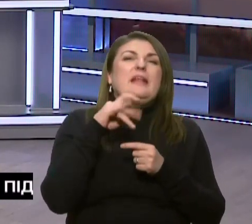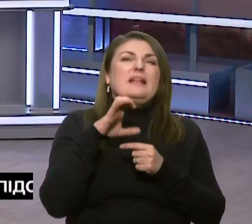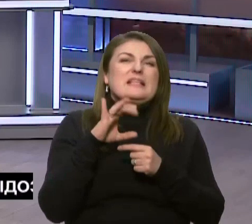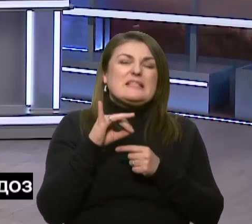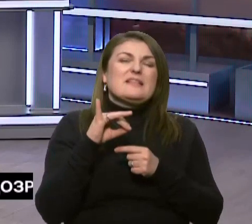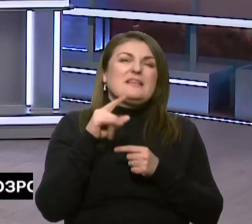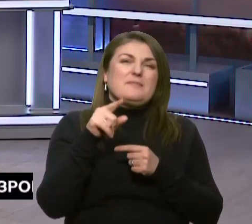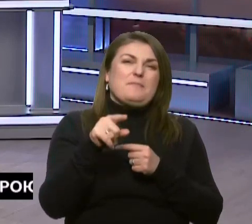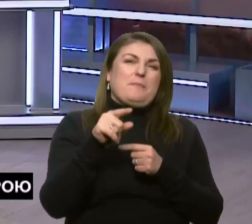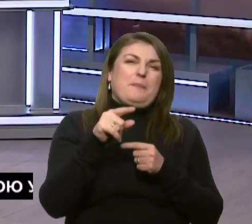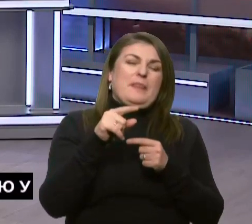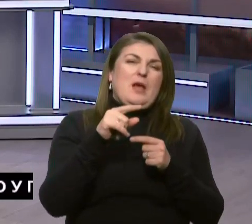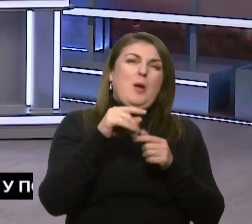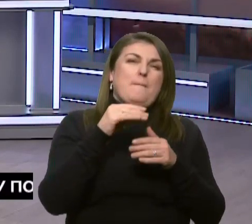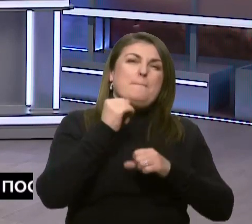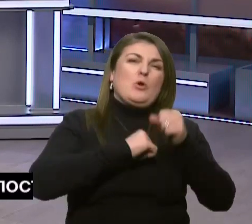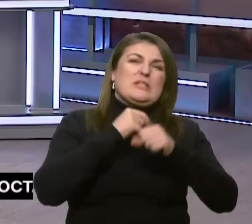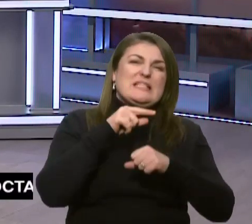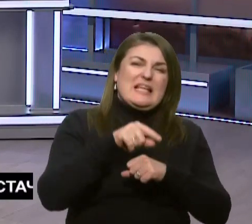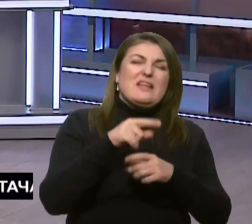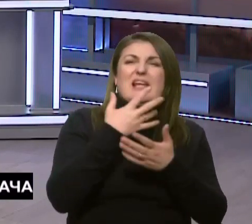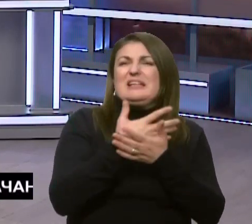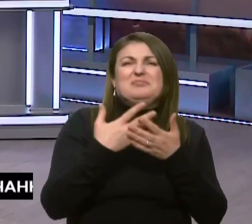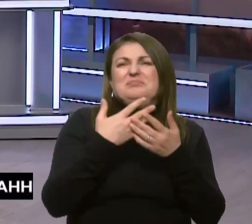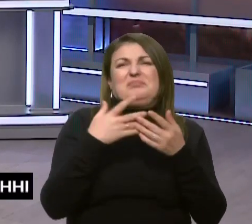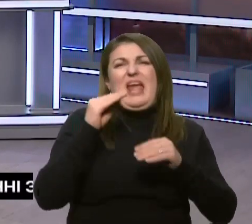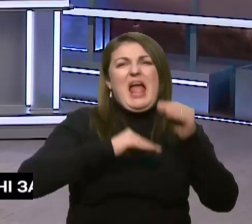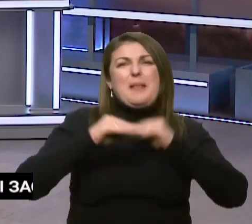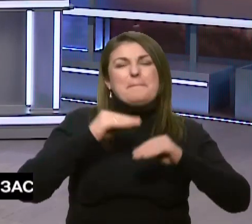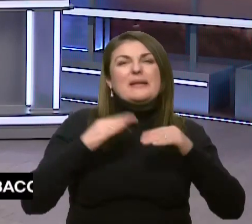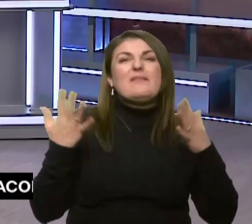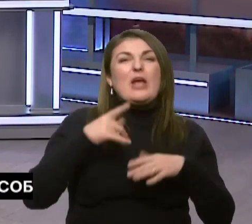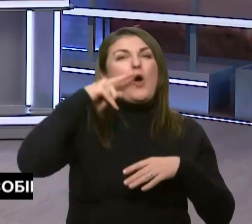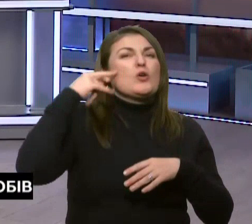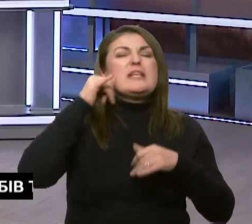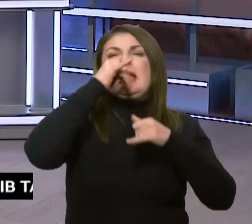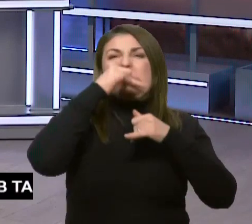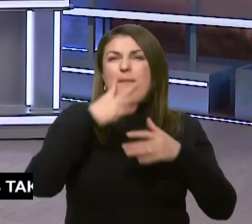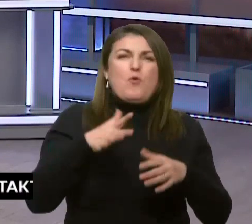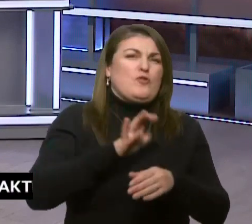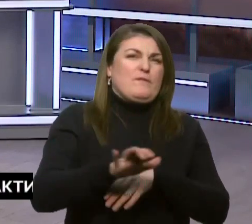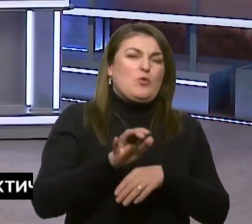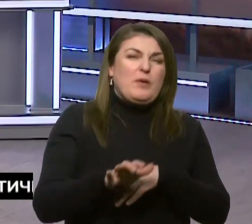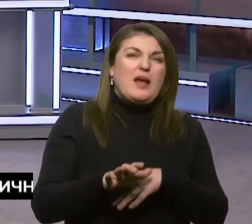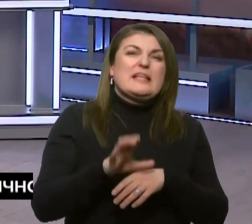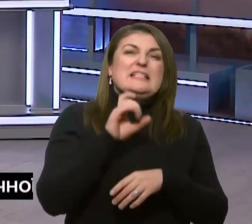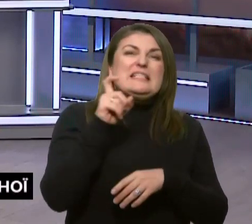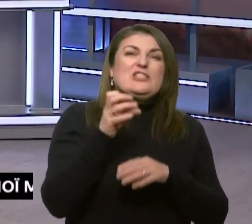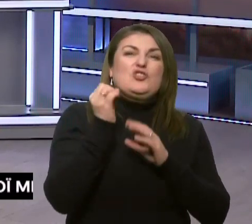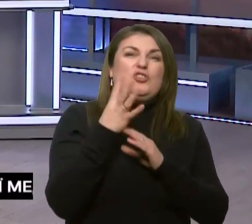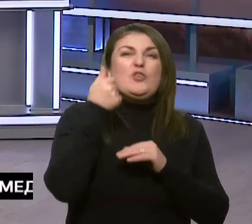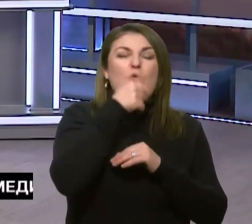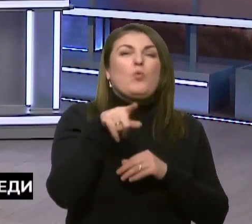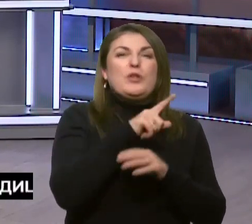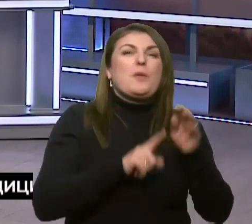процесори в літаках, і ще купу інших таких цікавих елементів, які Росія не може виробляти. Власне, з 2014 року у